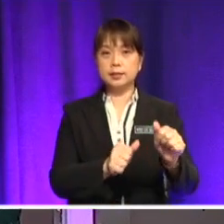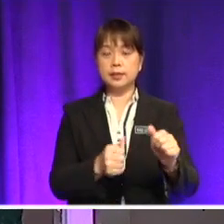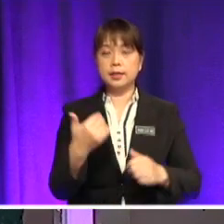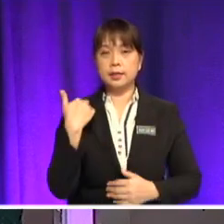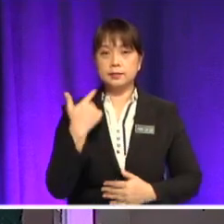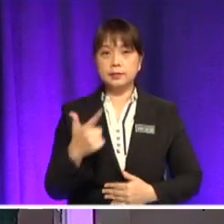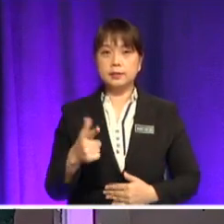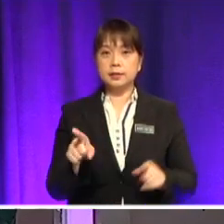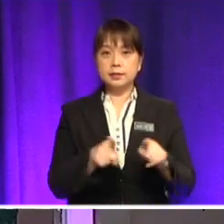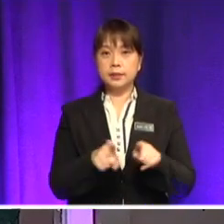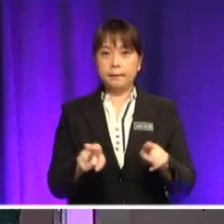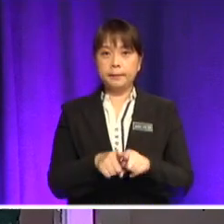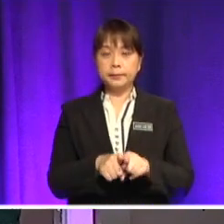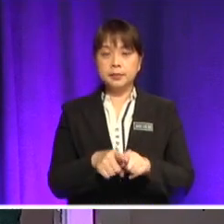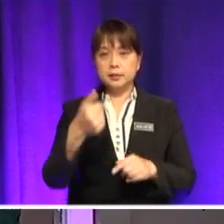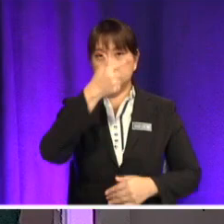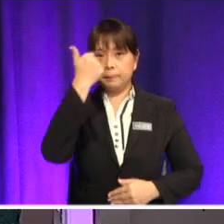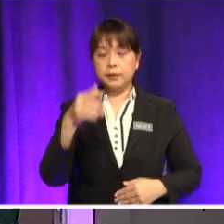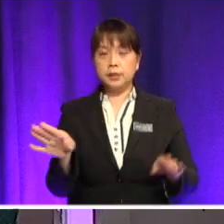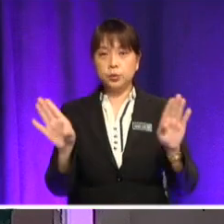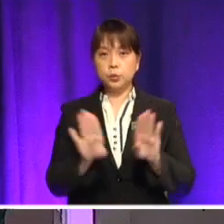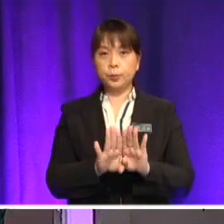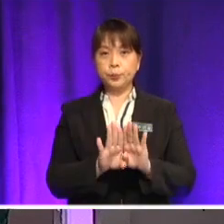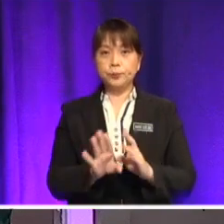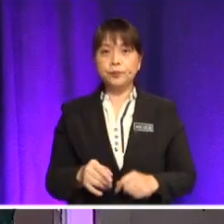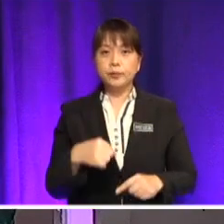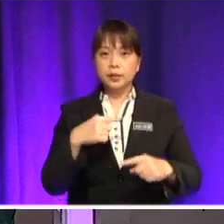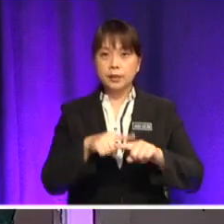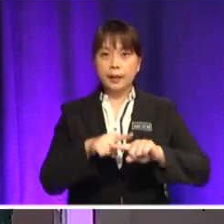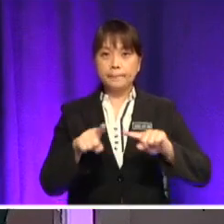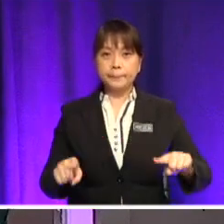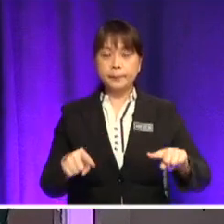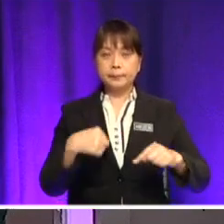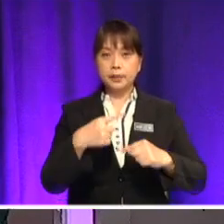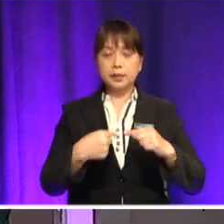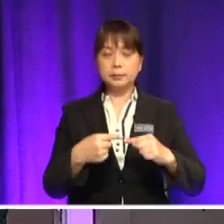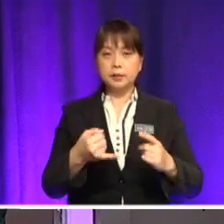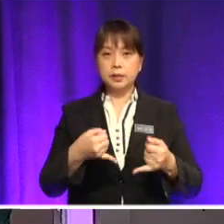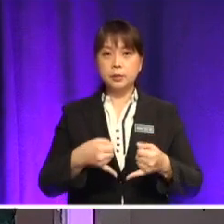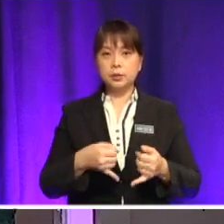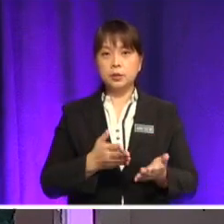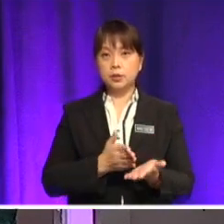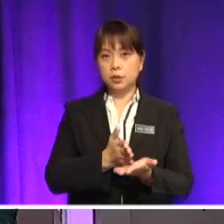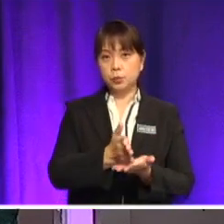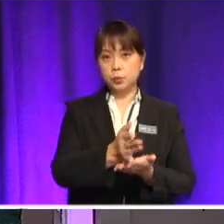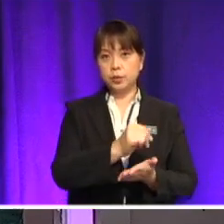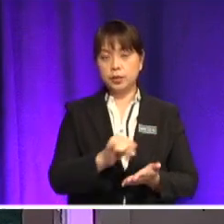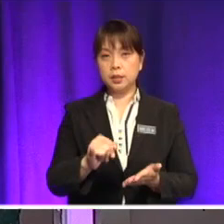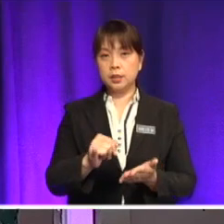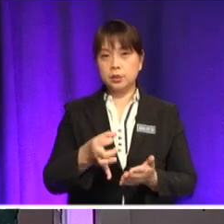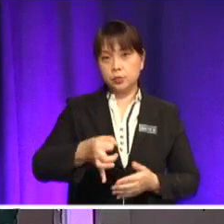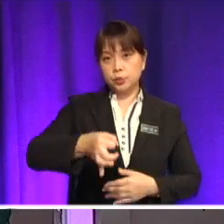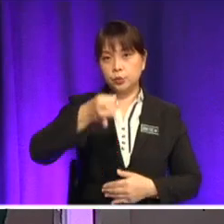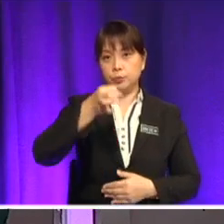secara seragam seperti tertutup tetapi apabila melalui ciuman curi di mana ada lalu-lalu yang